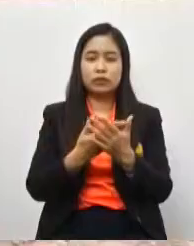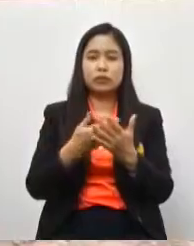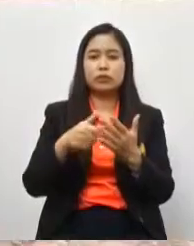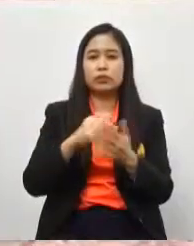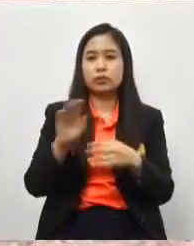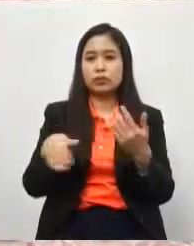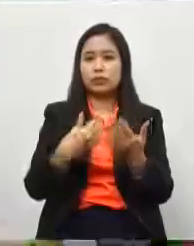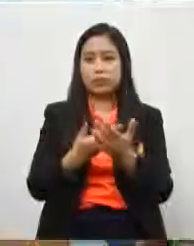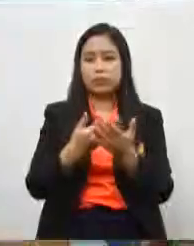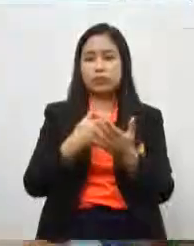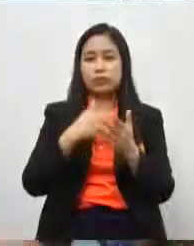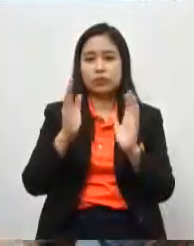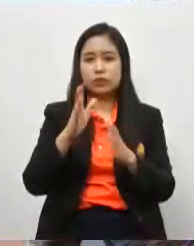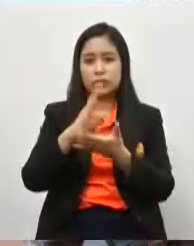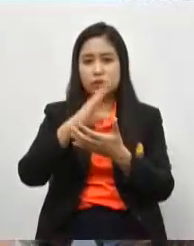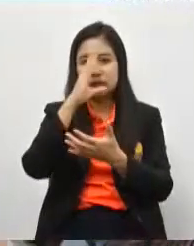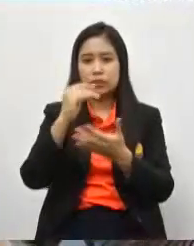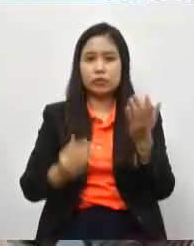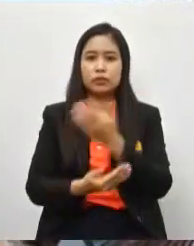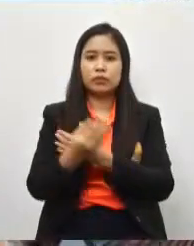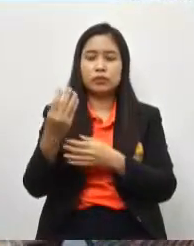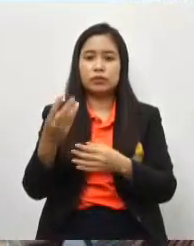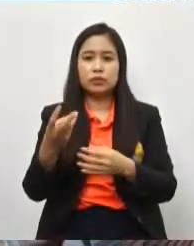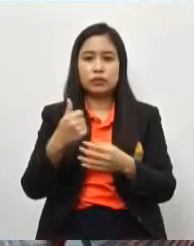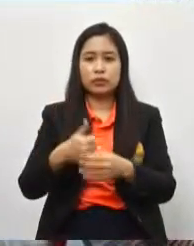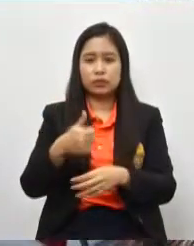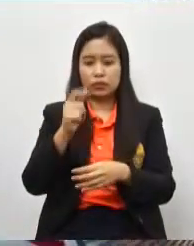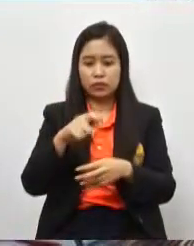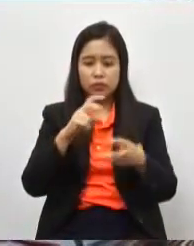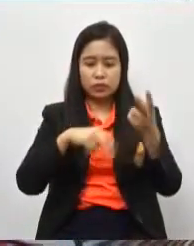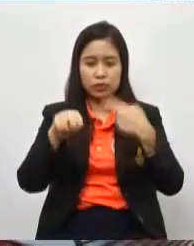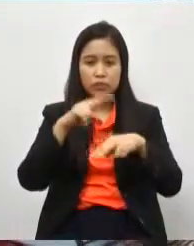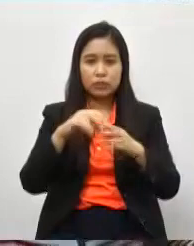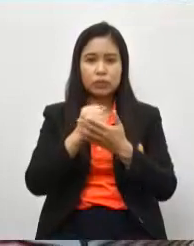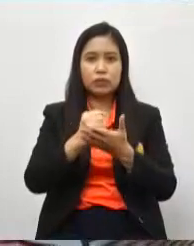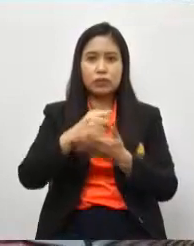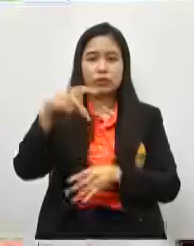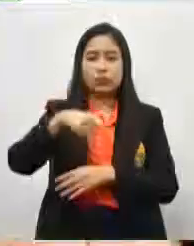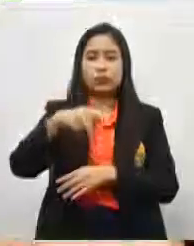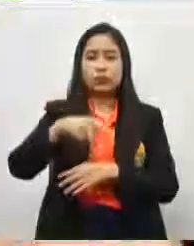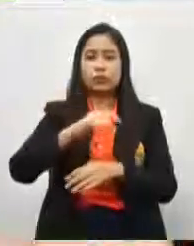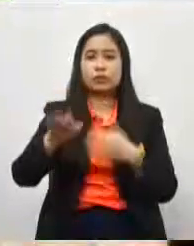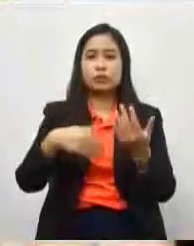คนเป็นนักเรียนด้อยโอกาสที่ต้องได้รับการดูแลช่วยเหลือเป็นพิเศษจำนวน